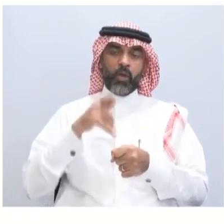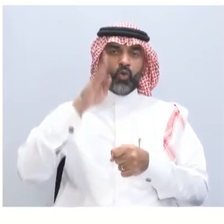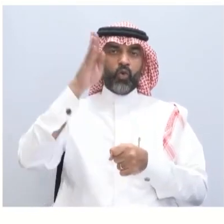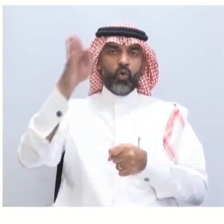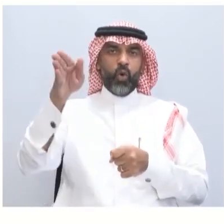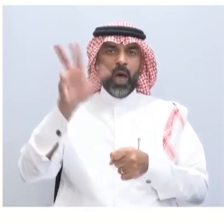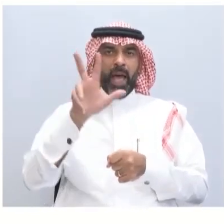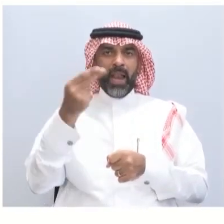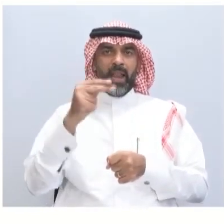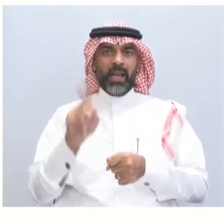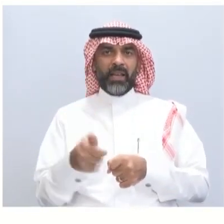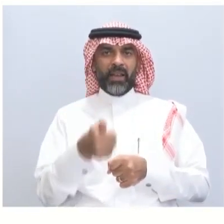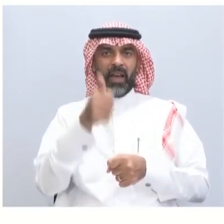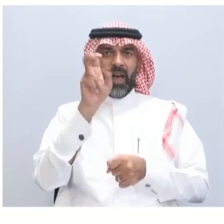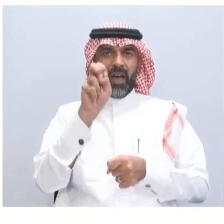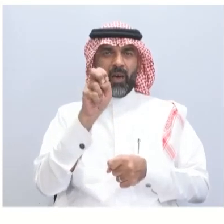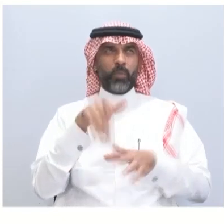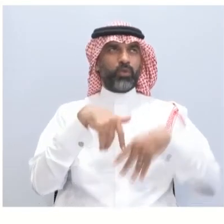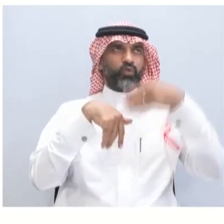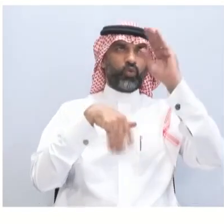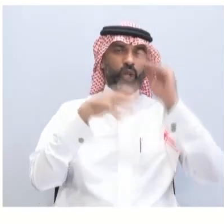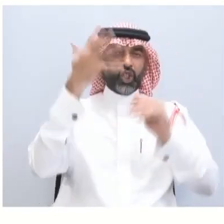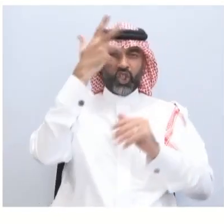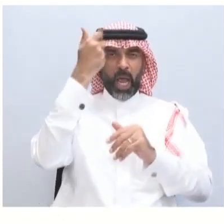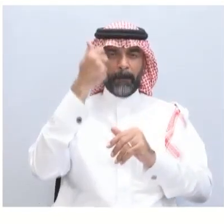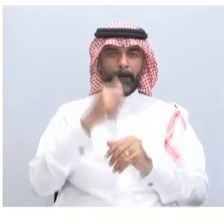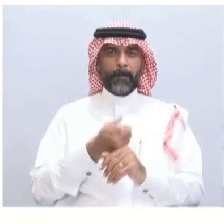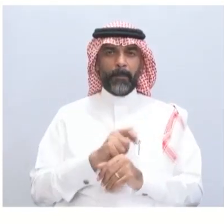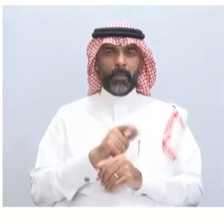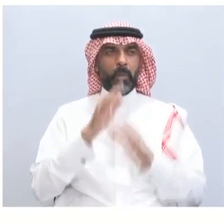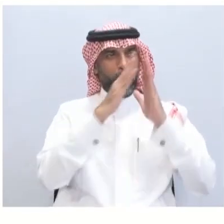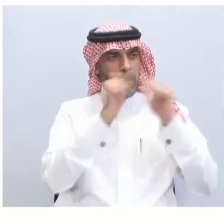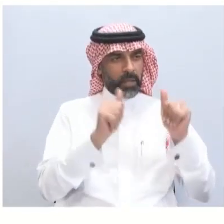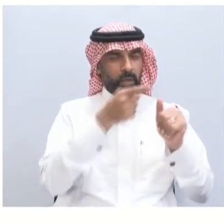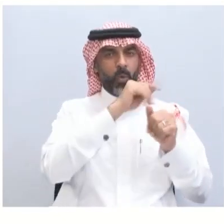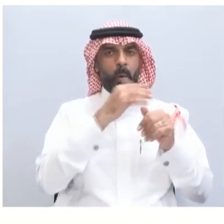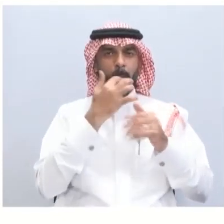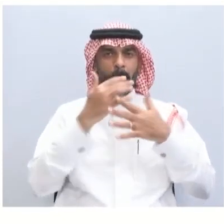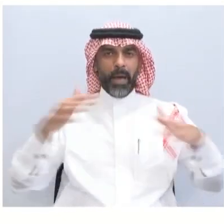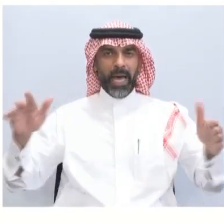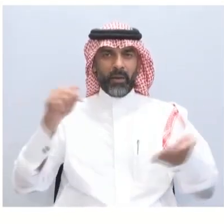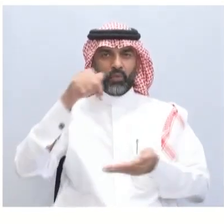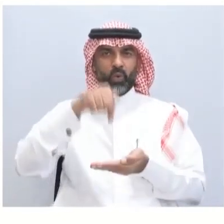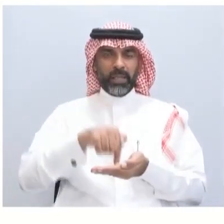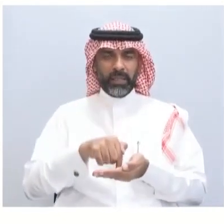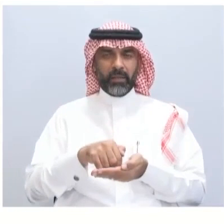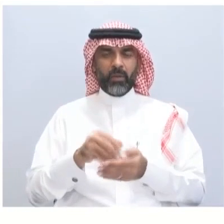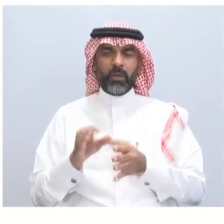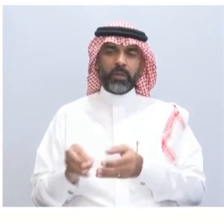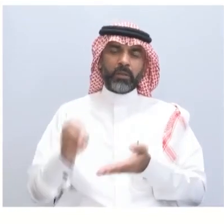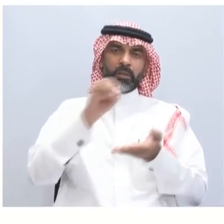ومن ثم الى الشمال باتجاه الشام ثم الى مصر والبحر المتوسط وتنتقل بعد ذلك الى